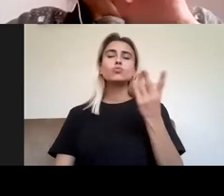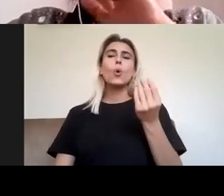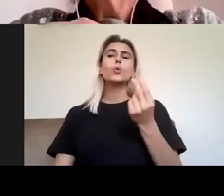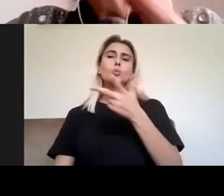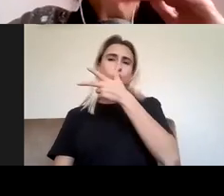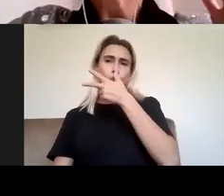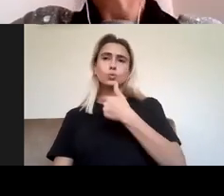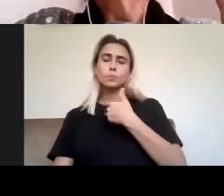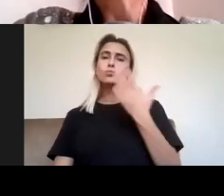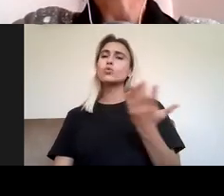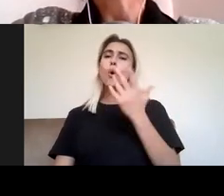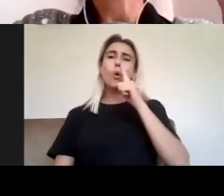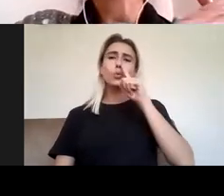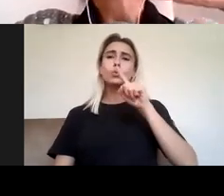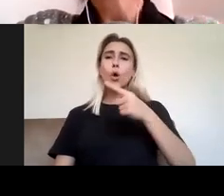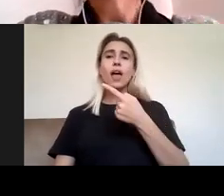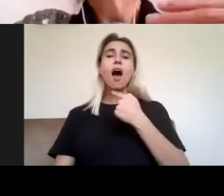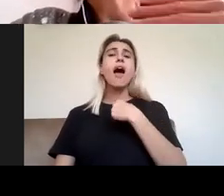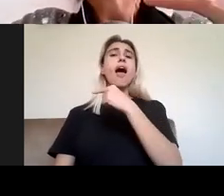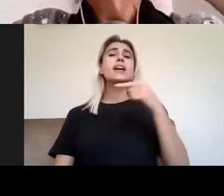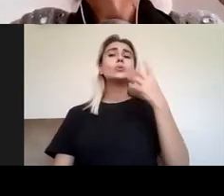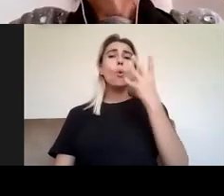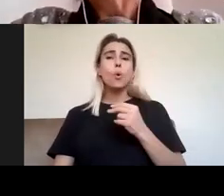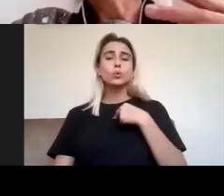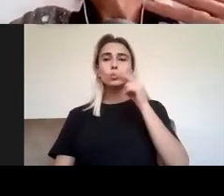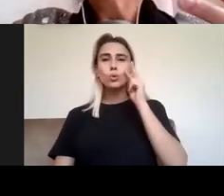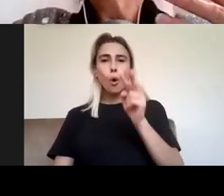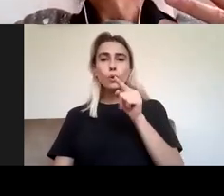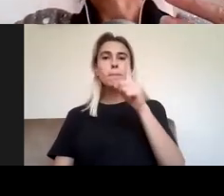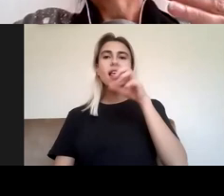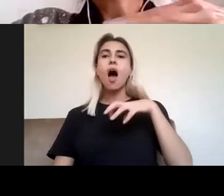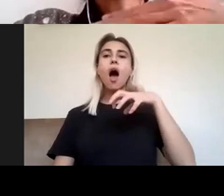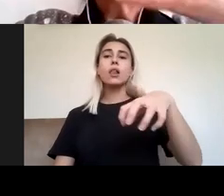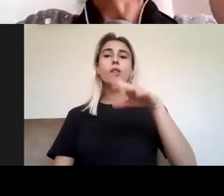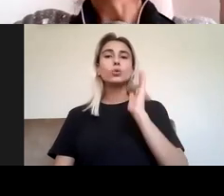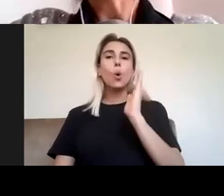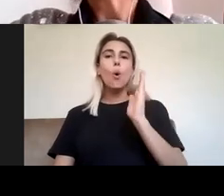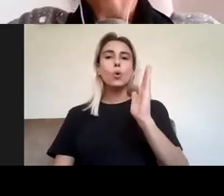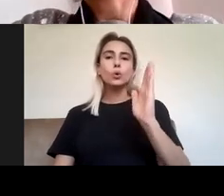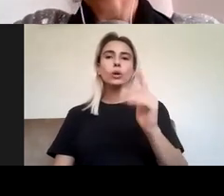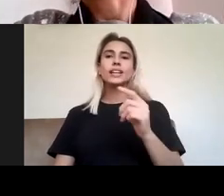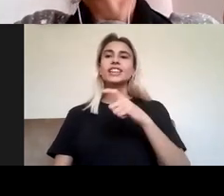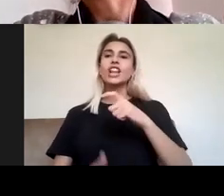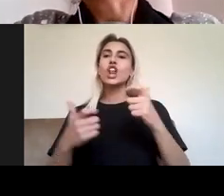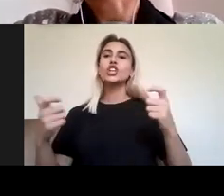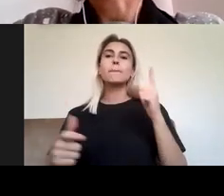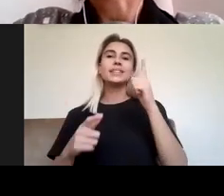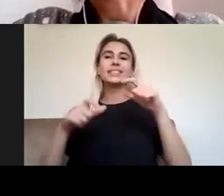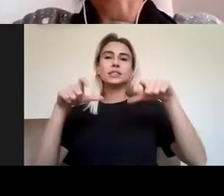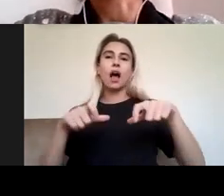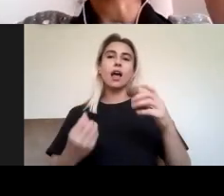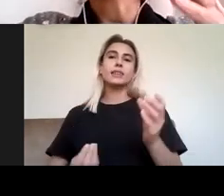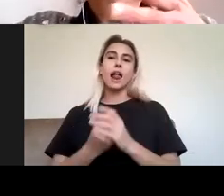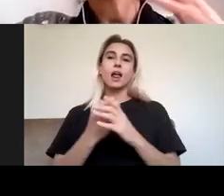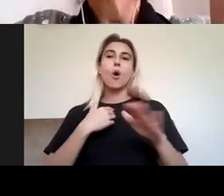üzüldüğüm bir sürü noktanın eksik olduğunu gördüğüm dedikleri bir alana doğru gelişen bir saha yarattık